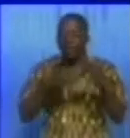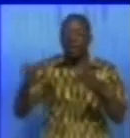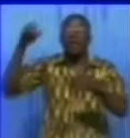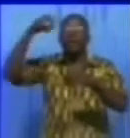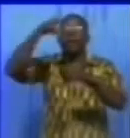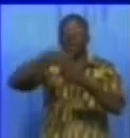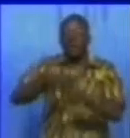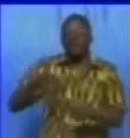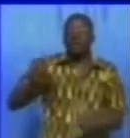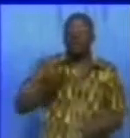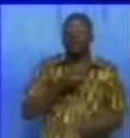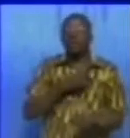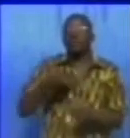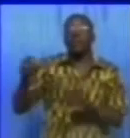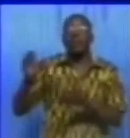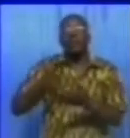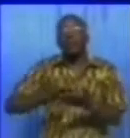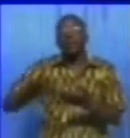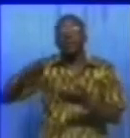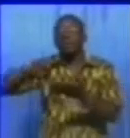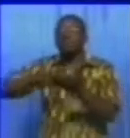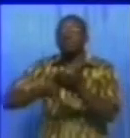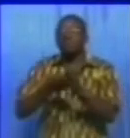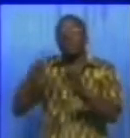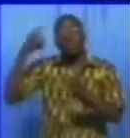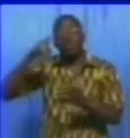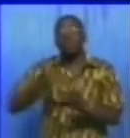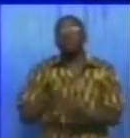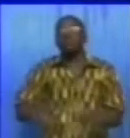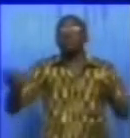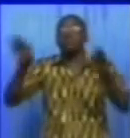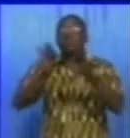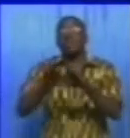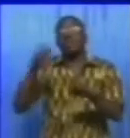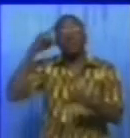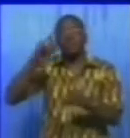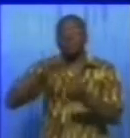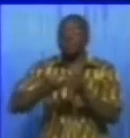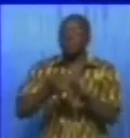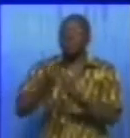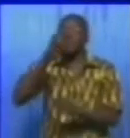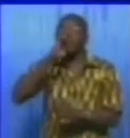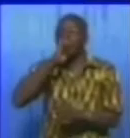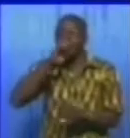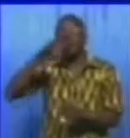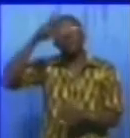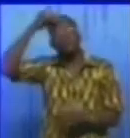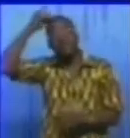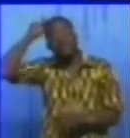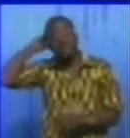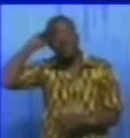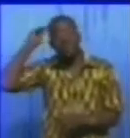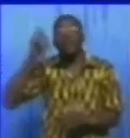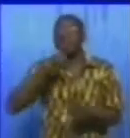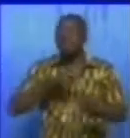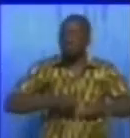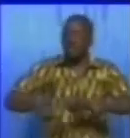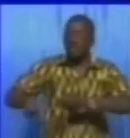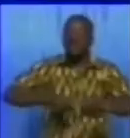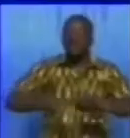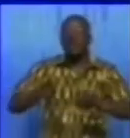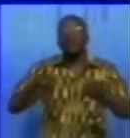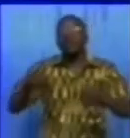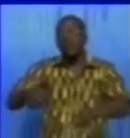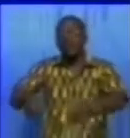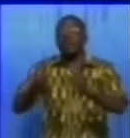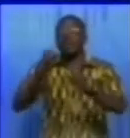train d'aménager, pour l'essentiel, nous pensons que le problème de l'eau à Dori est géré. On a accès à